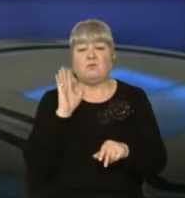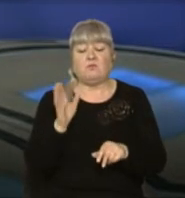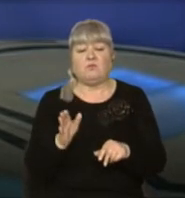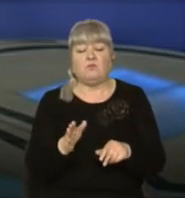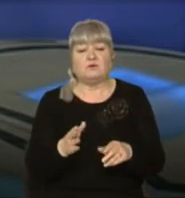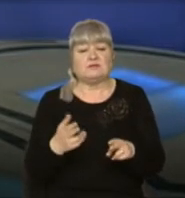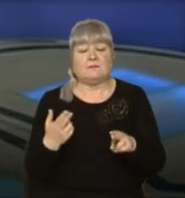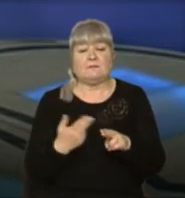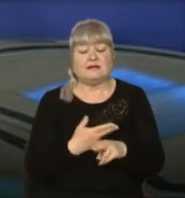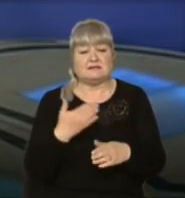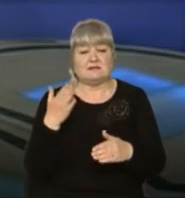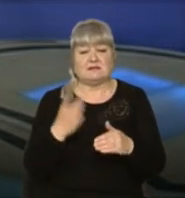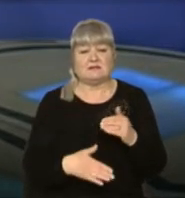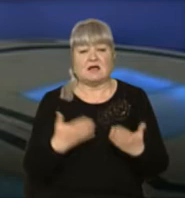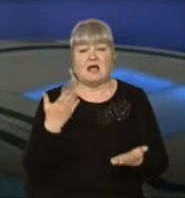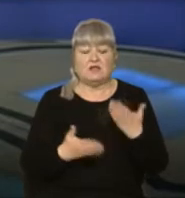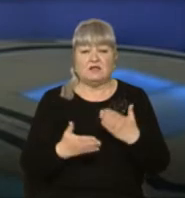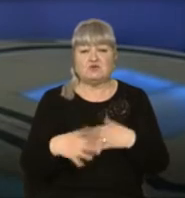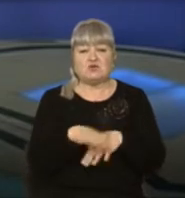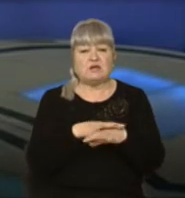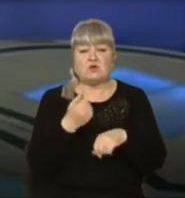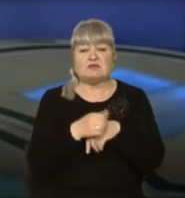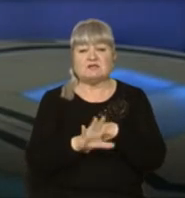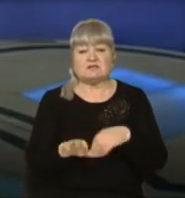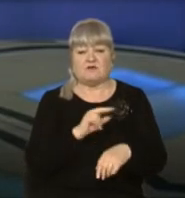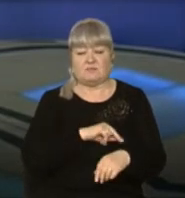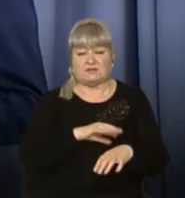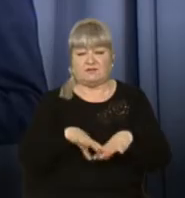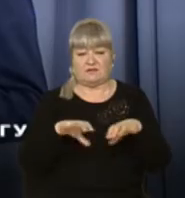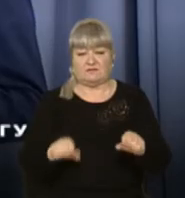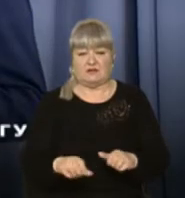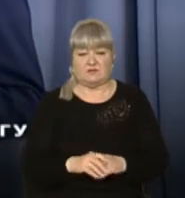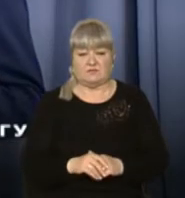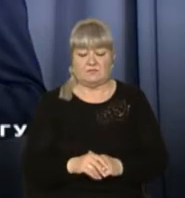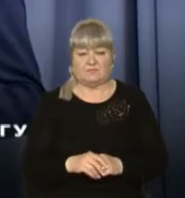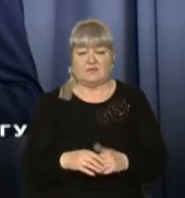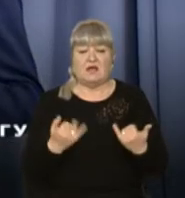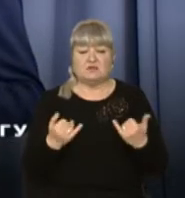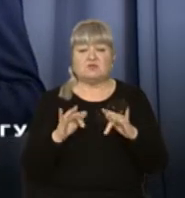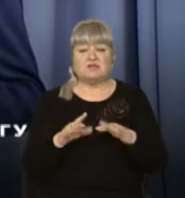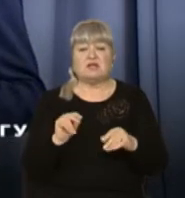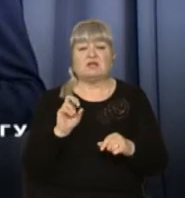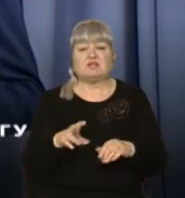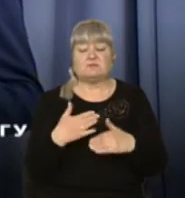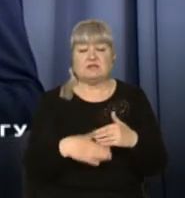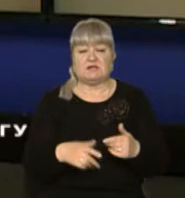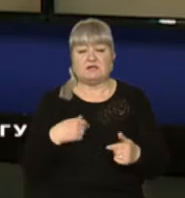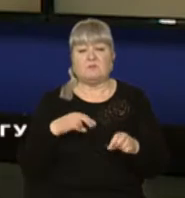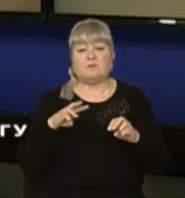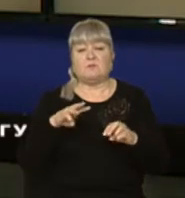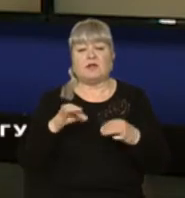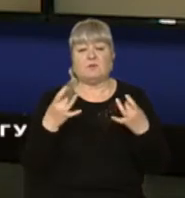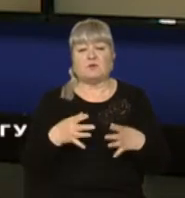якщо народ просто не заставить владу працювати на них. До сьогоднішньої акції. Чим вона закінчилась? Ну, ми просто повідомили,